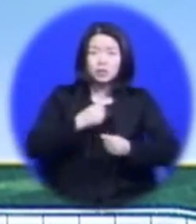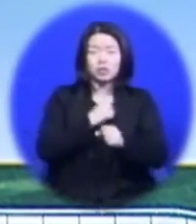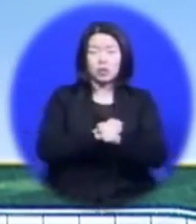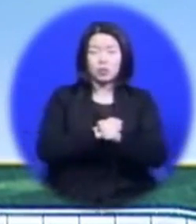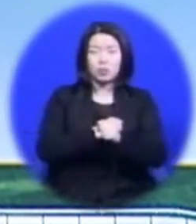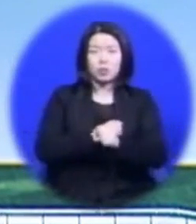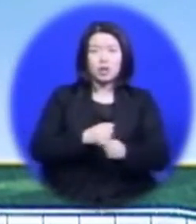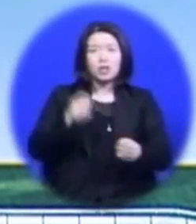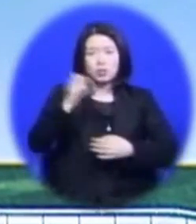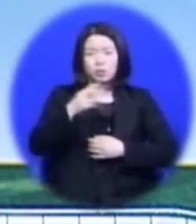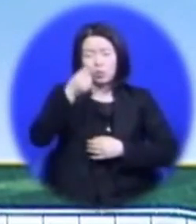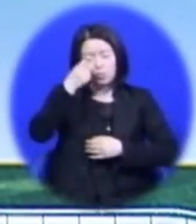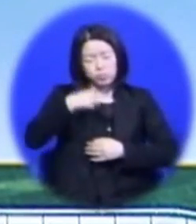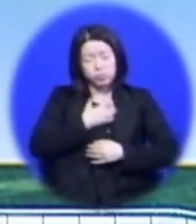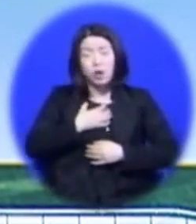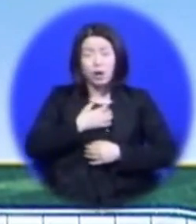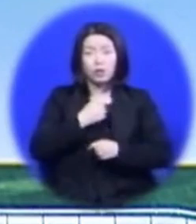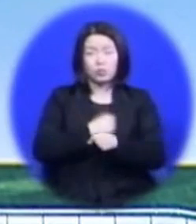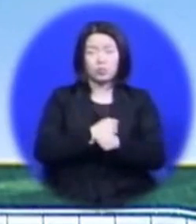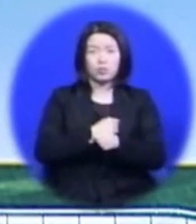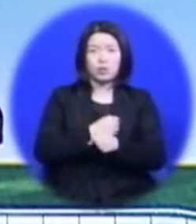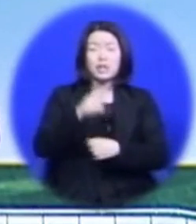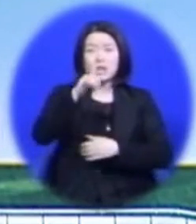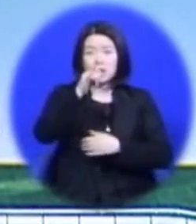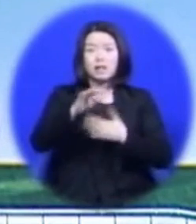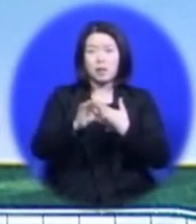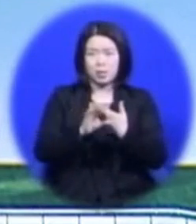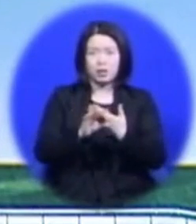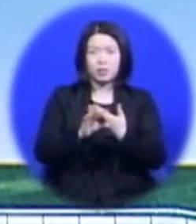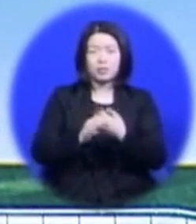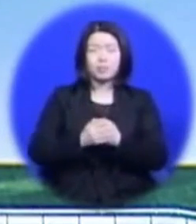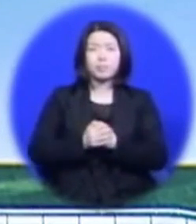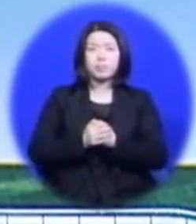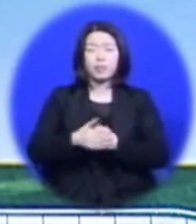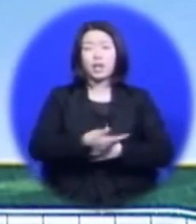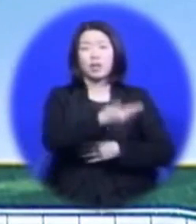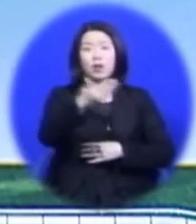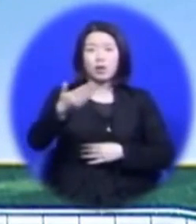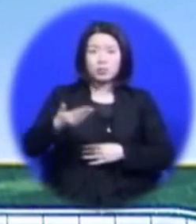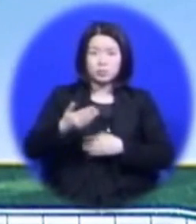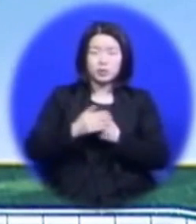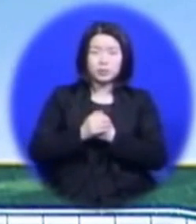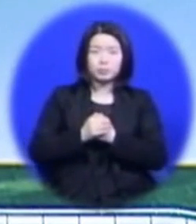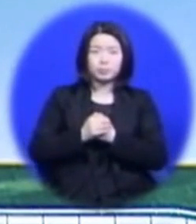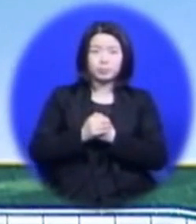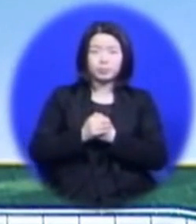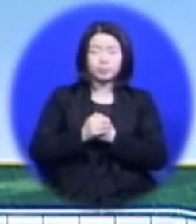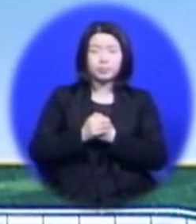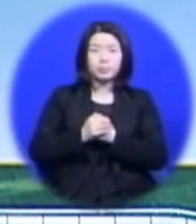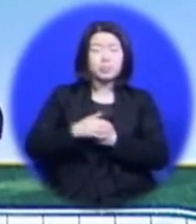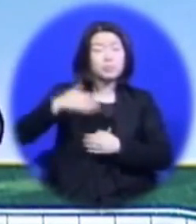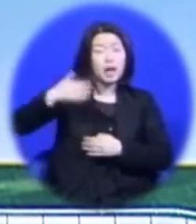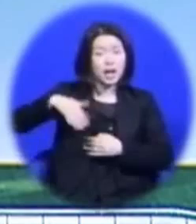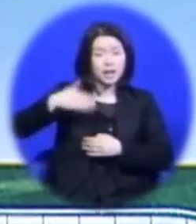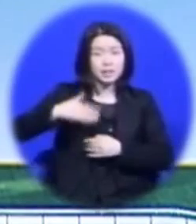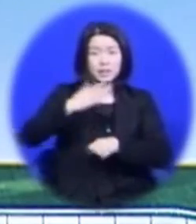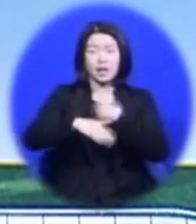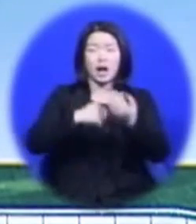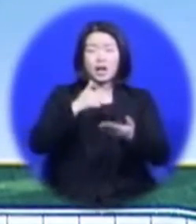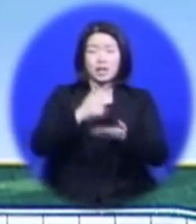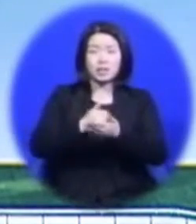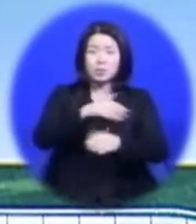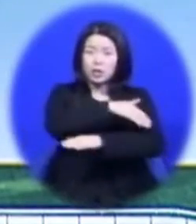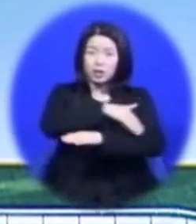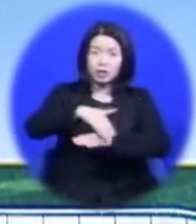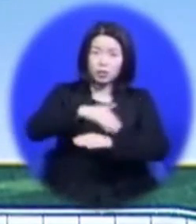그리고 우울하고 있다면 여러분은 아직 하나님이